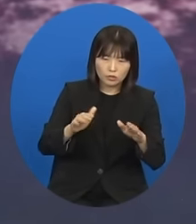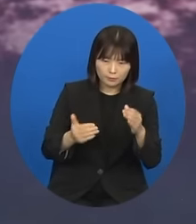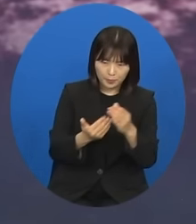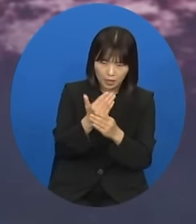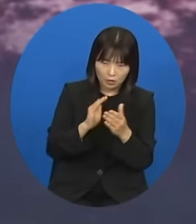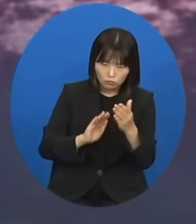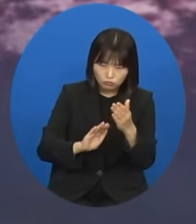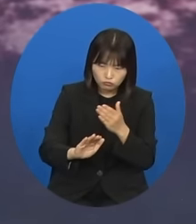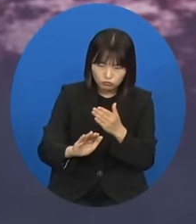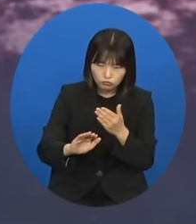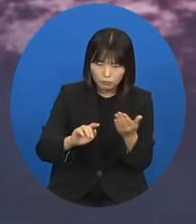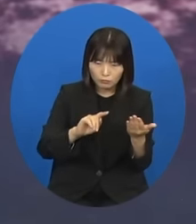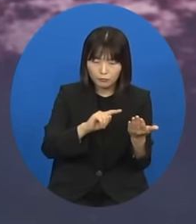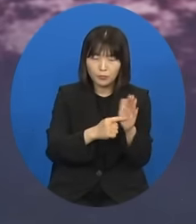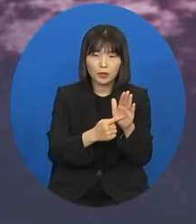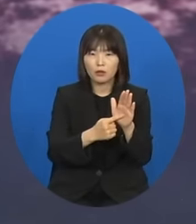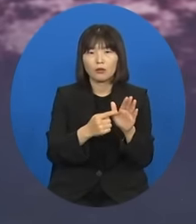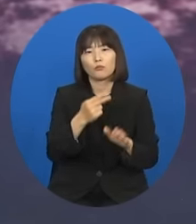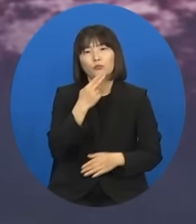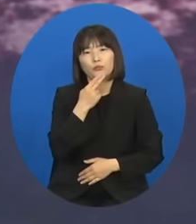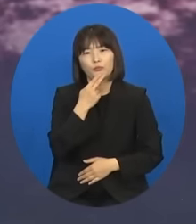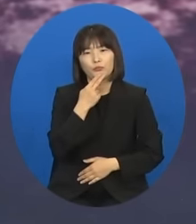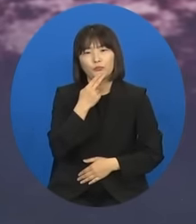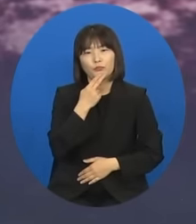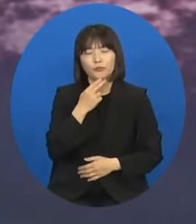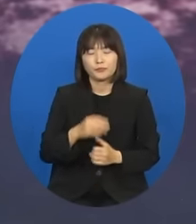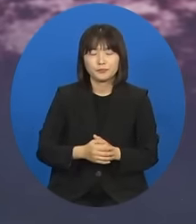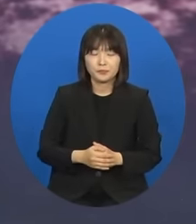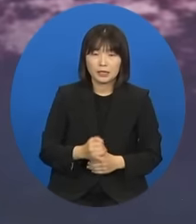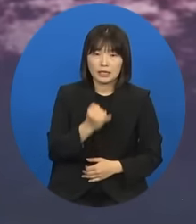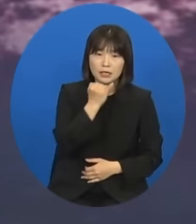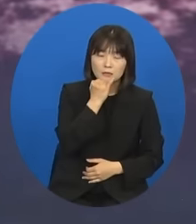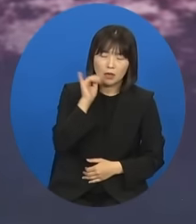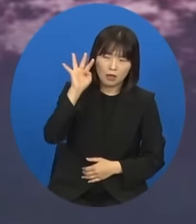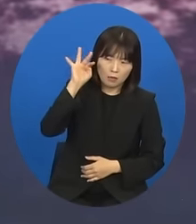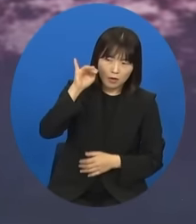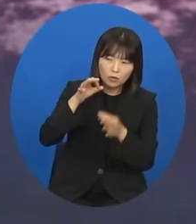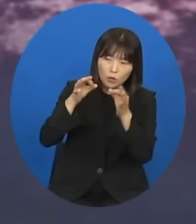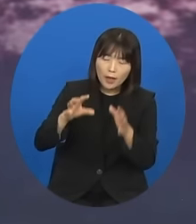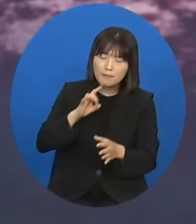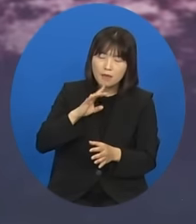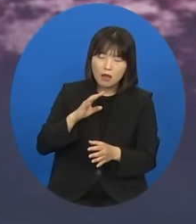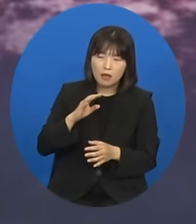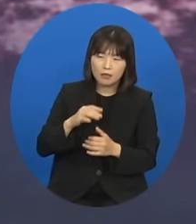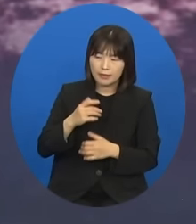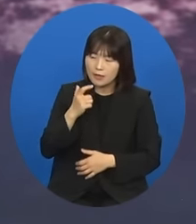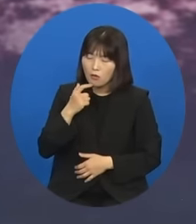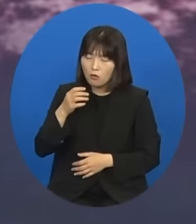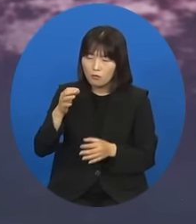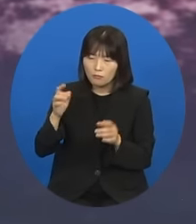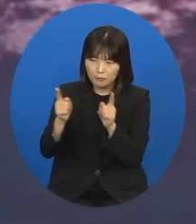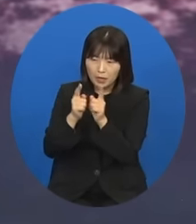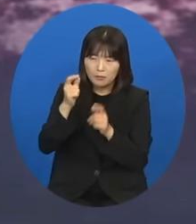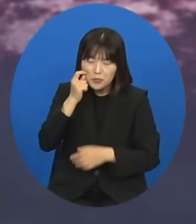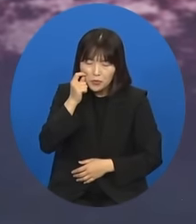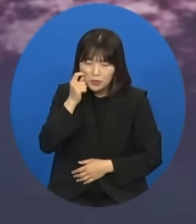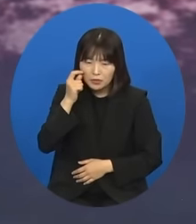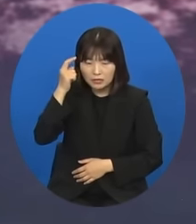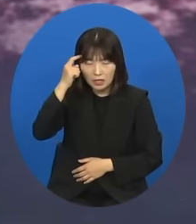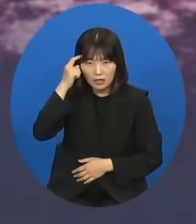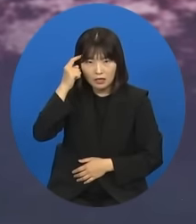등장하지 않습니다 리브가는 몇 날 동안 야곱의 일 줄 알았지만 말씀드린 대로 이제 다시 보지 못하게